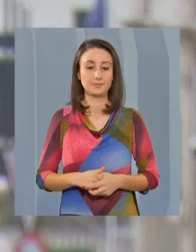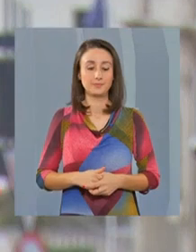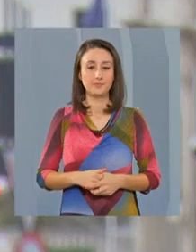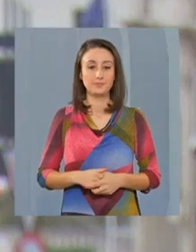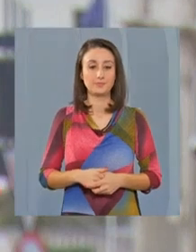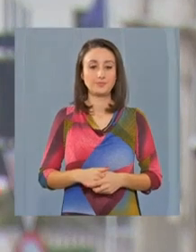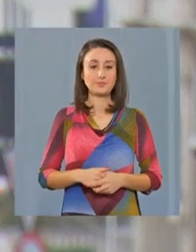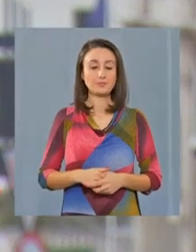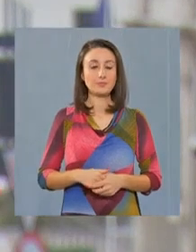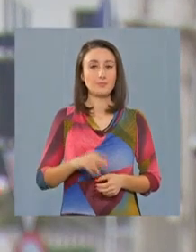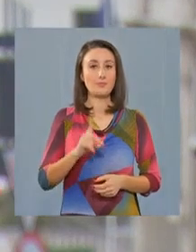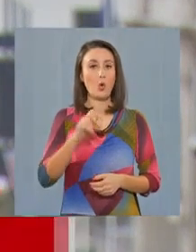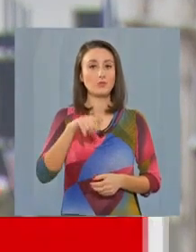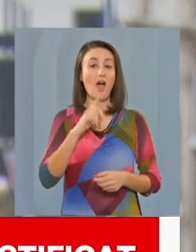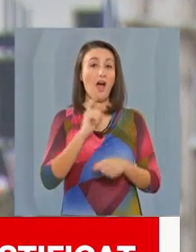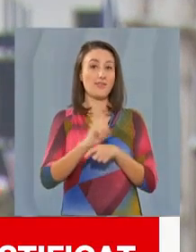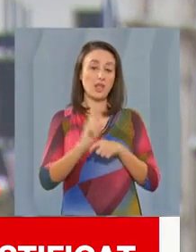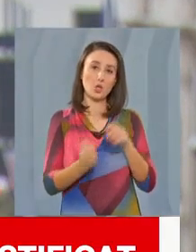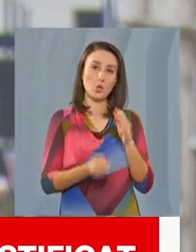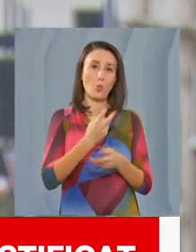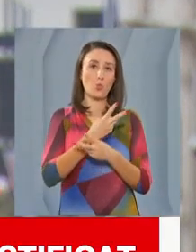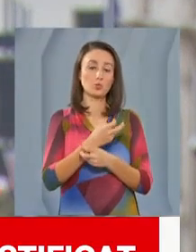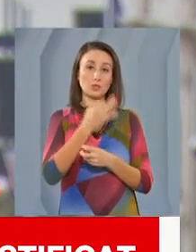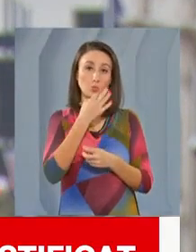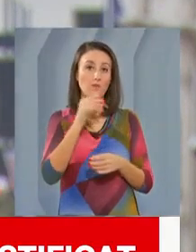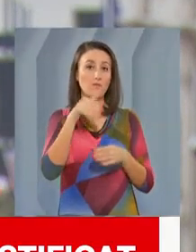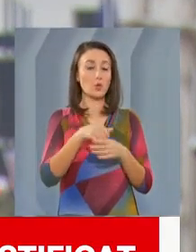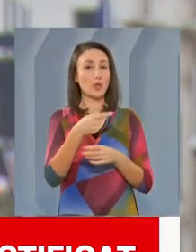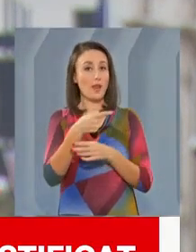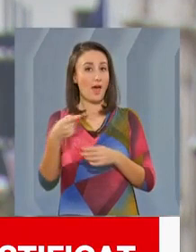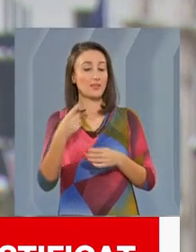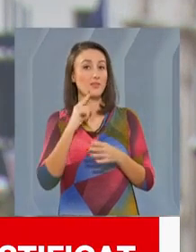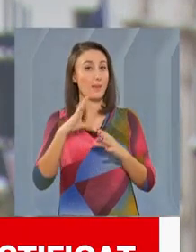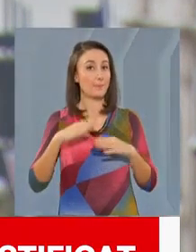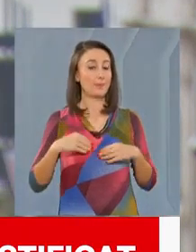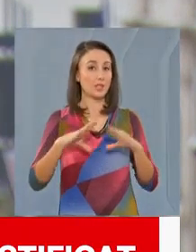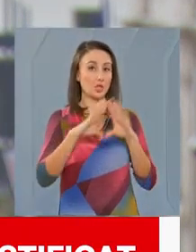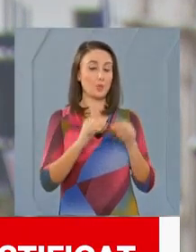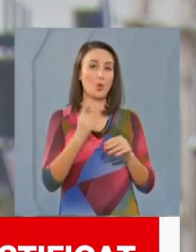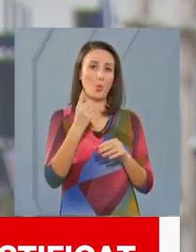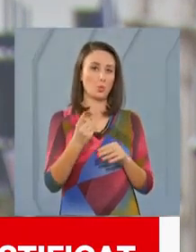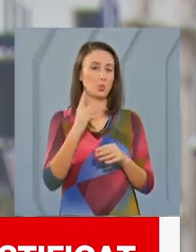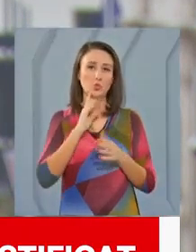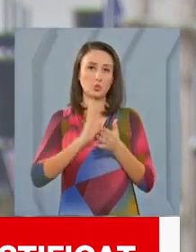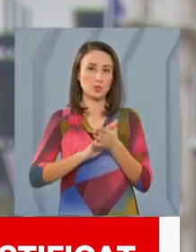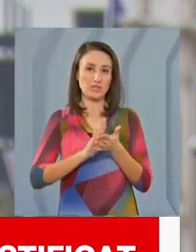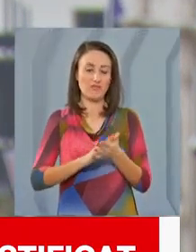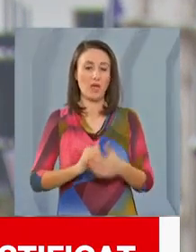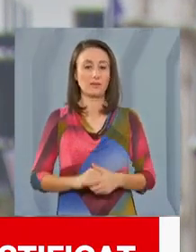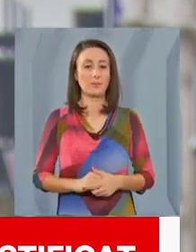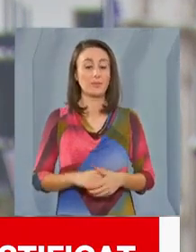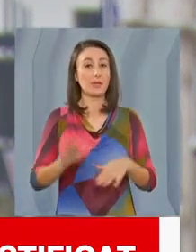acum mai departe Bogdan aurescu atacă din în noua Austria și spune că votul negativ pe care l a primit România este unul nejustificat